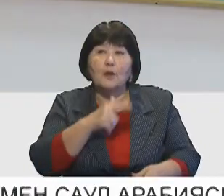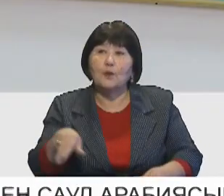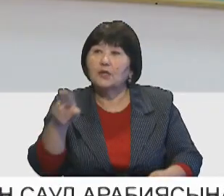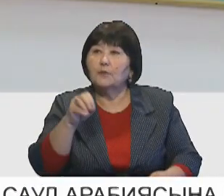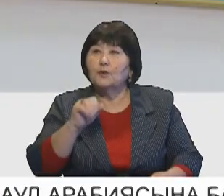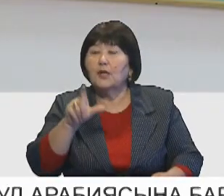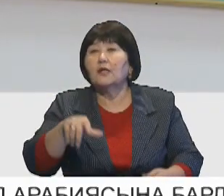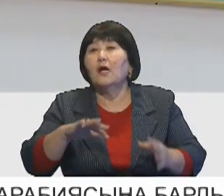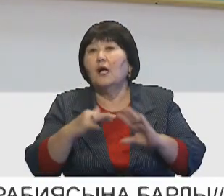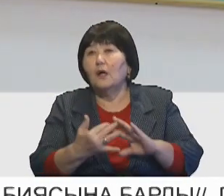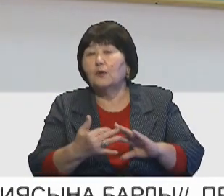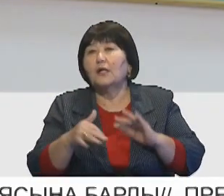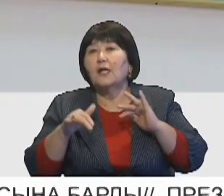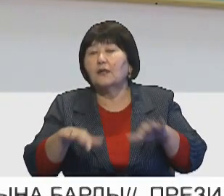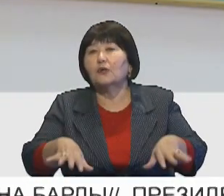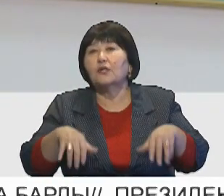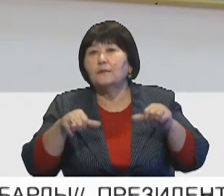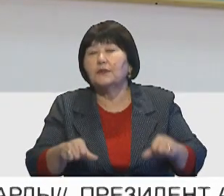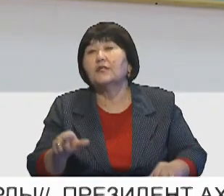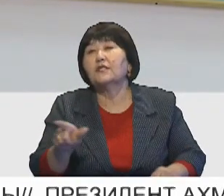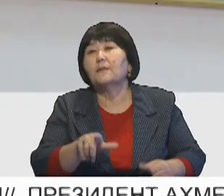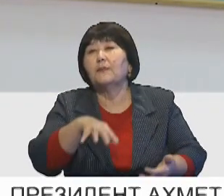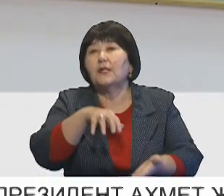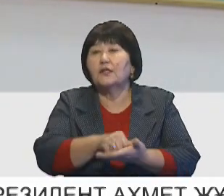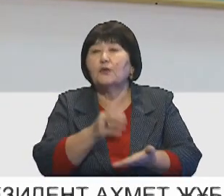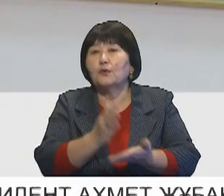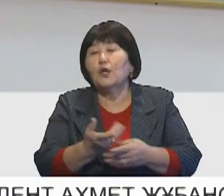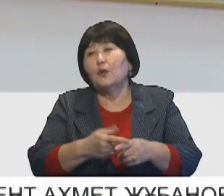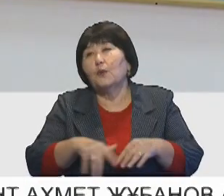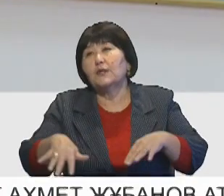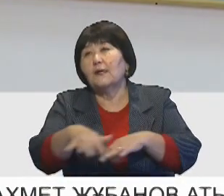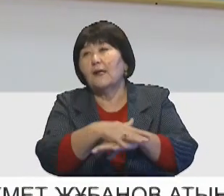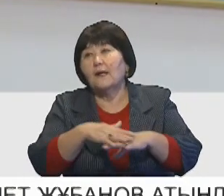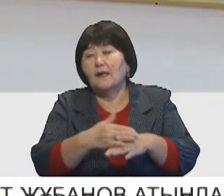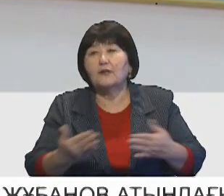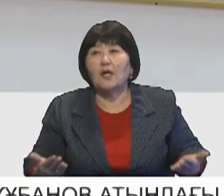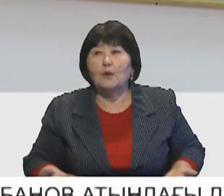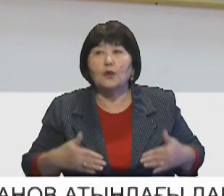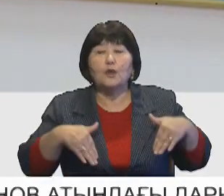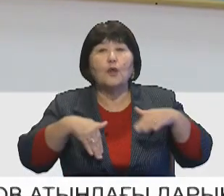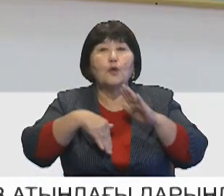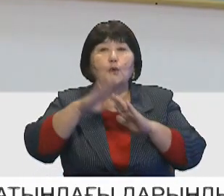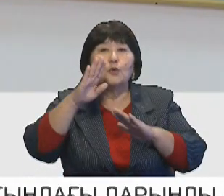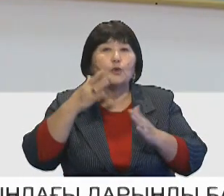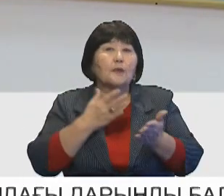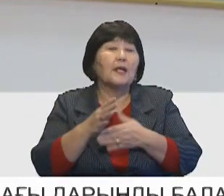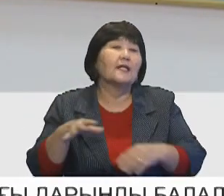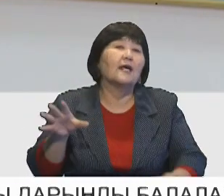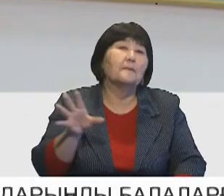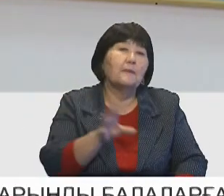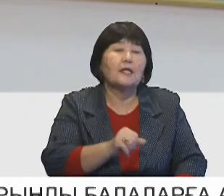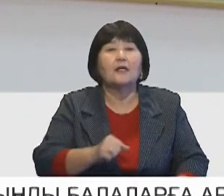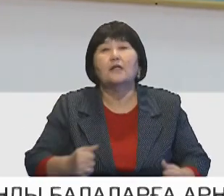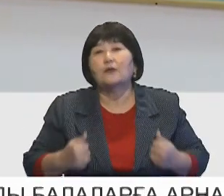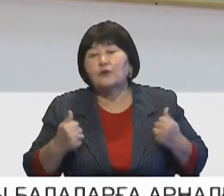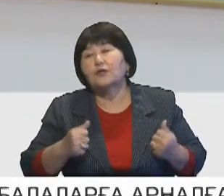депутаттар аудандық жаңа атқарушы билікпен бірлесе отырып, осы халықтың әл-ауқатын көтеру бағытында барлық күш-жігерін